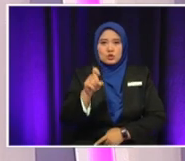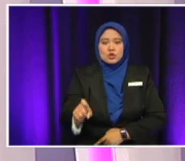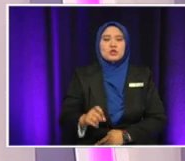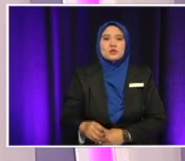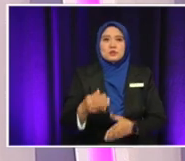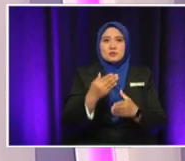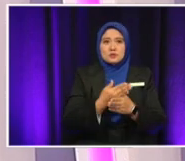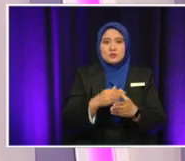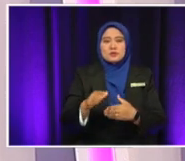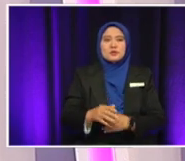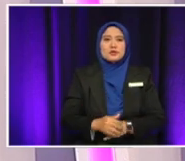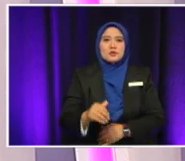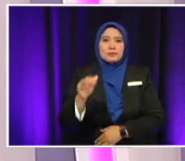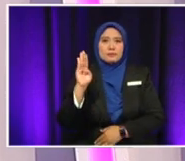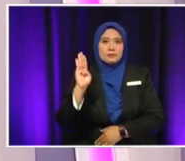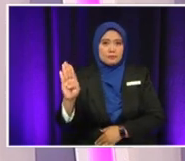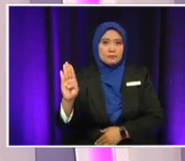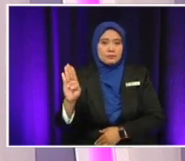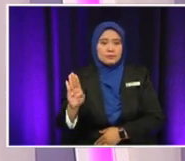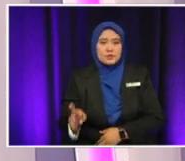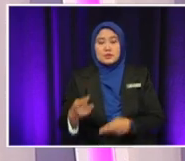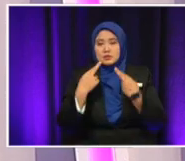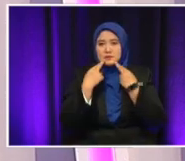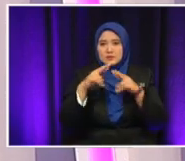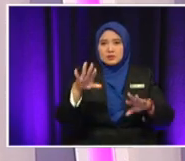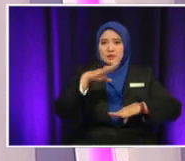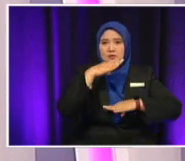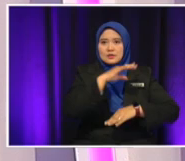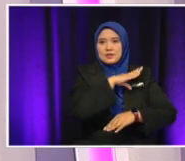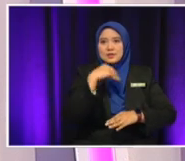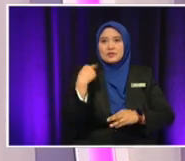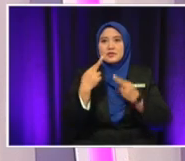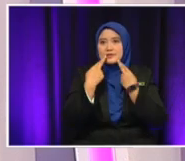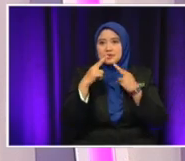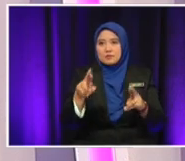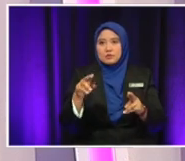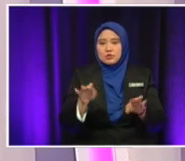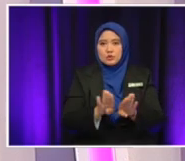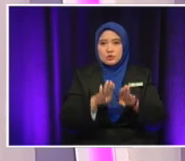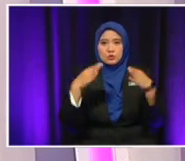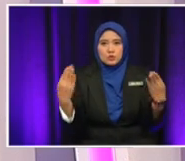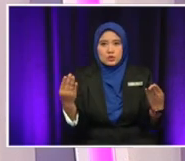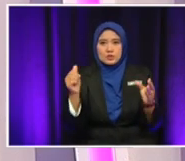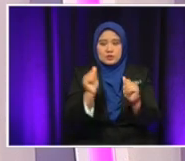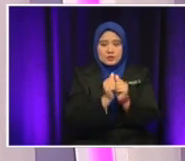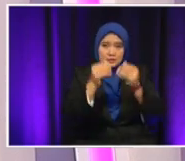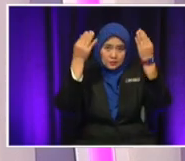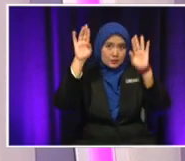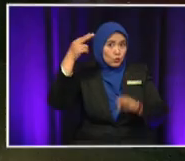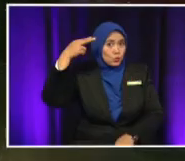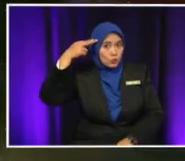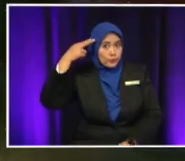dan respon terbuka dalam bahagian di bersama dengan Cikgu kita yaitu cekgu Halim